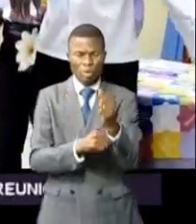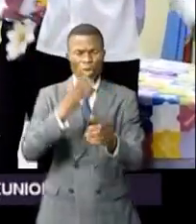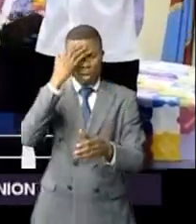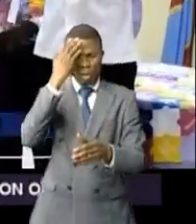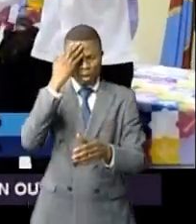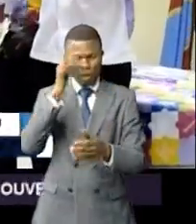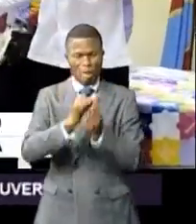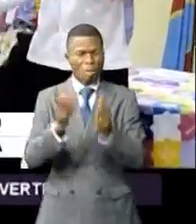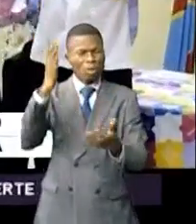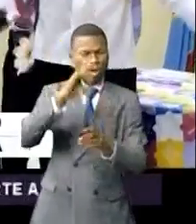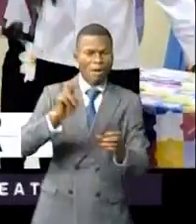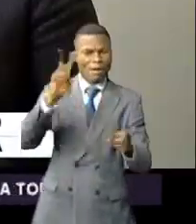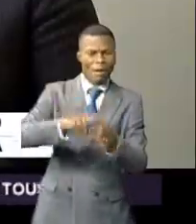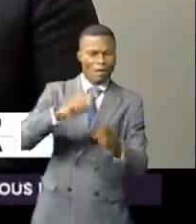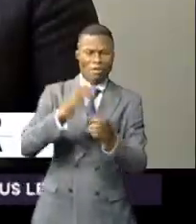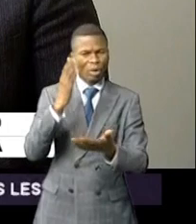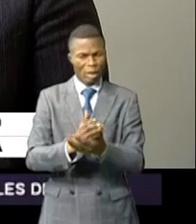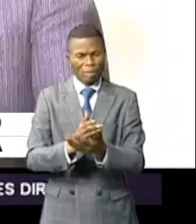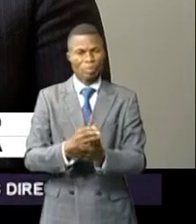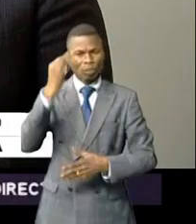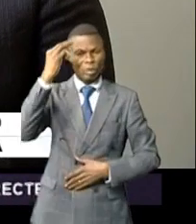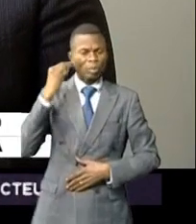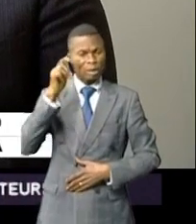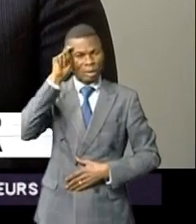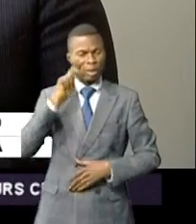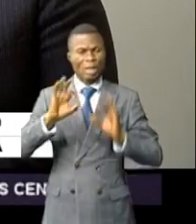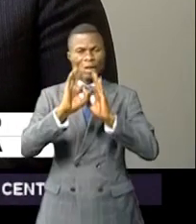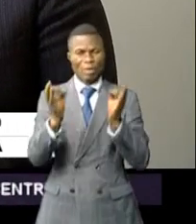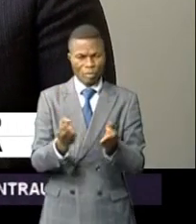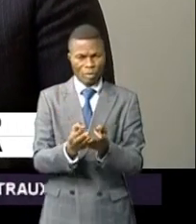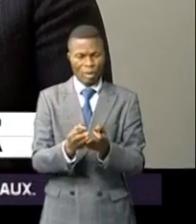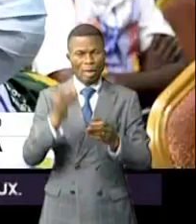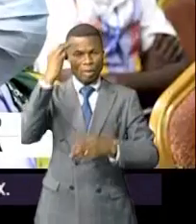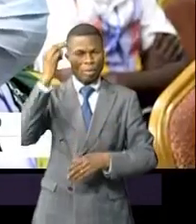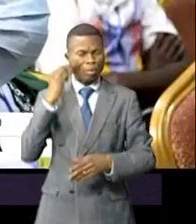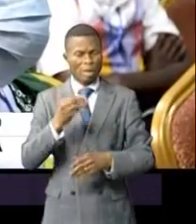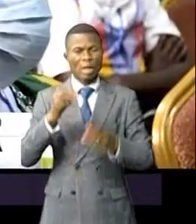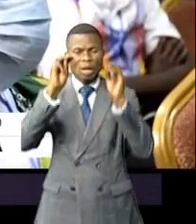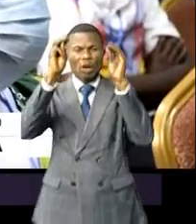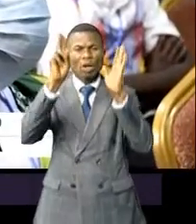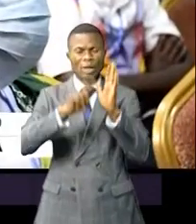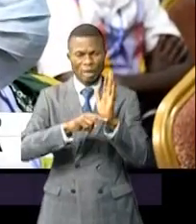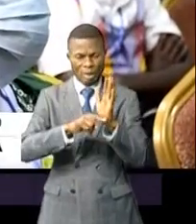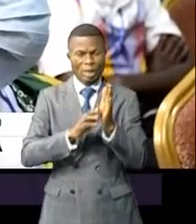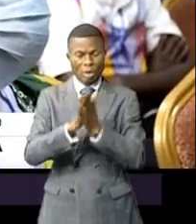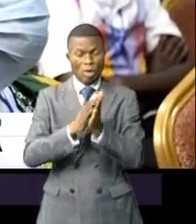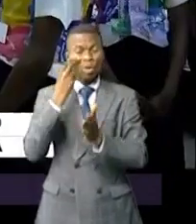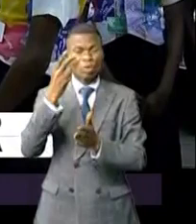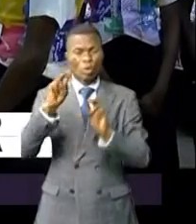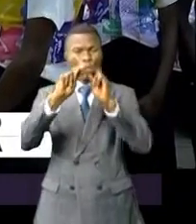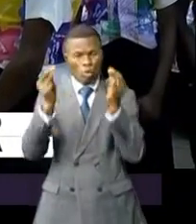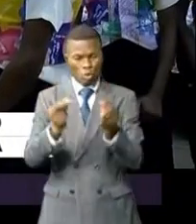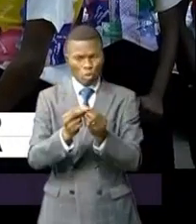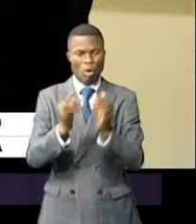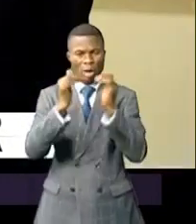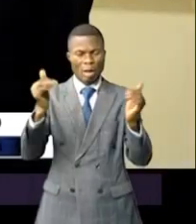de la non-violence. Les représentants de la ministre du Genre, Enfants et Familles et de celui du ministre de l'EPST ont souhaité voir ces clubs pour la